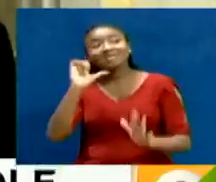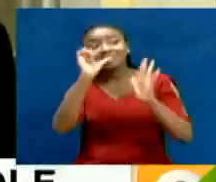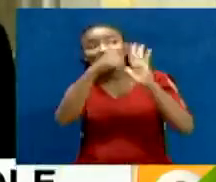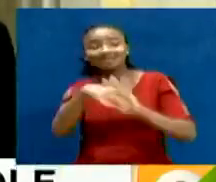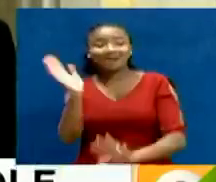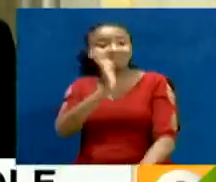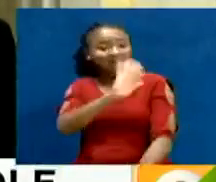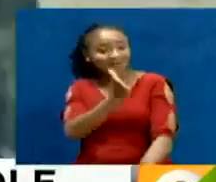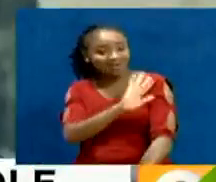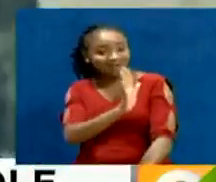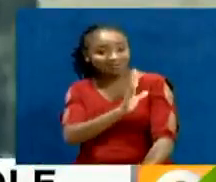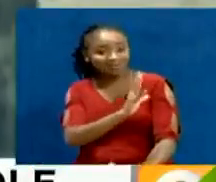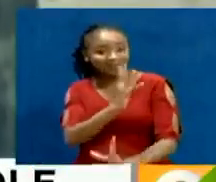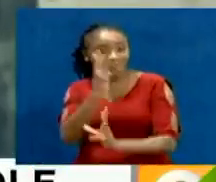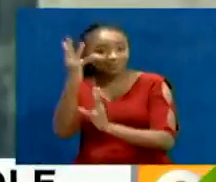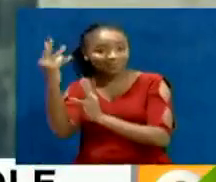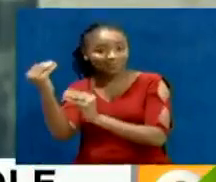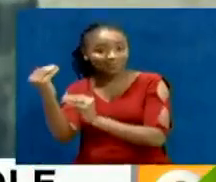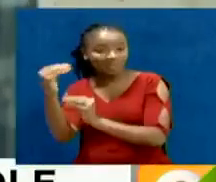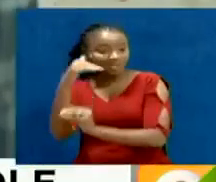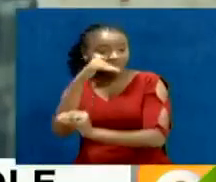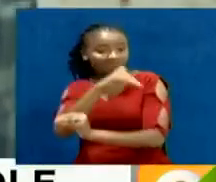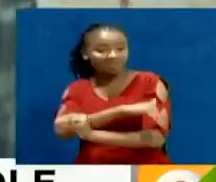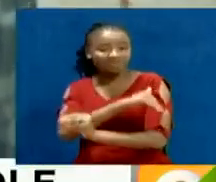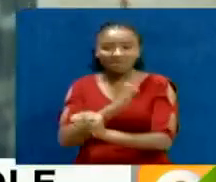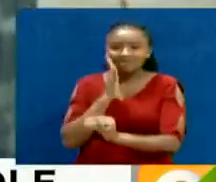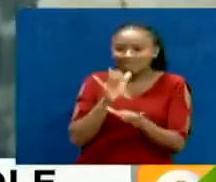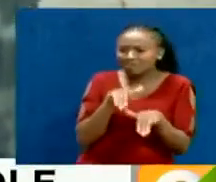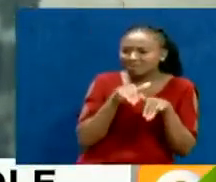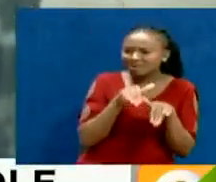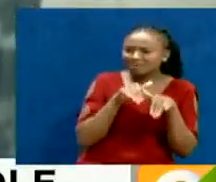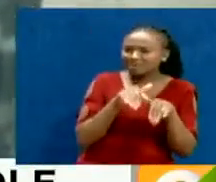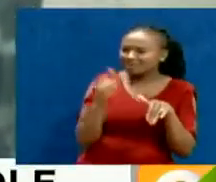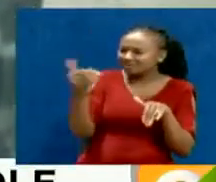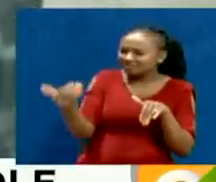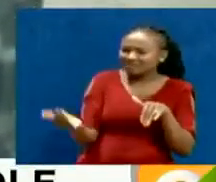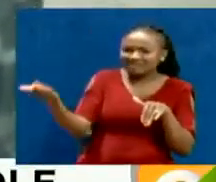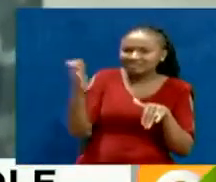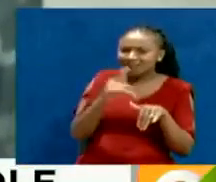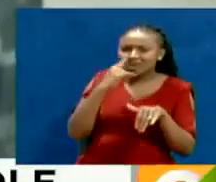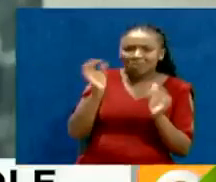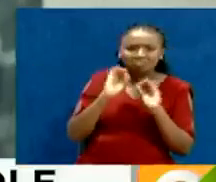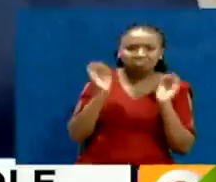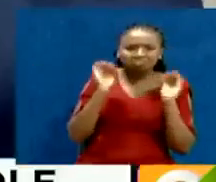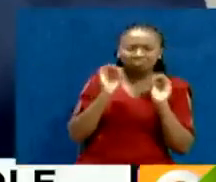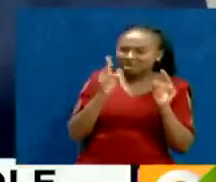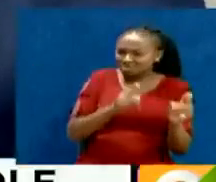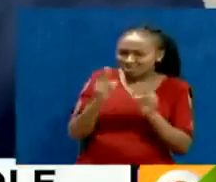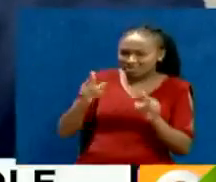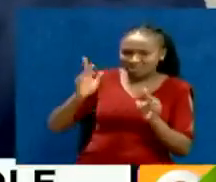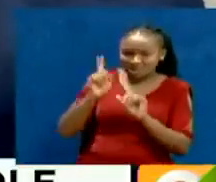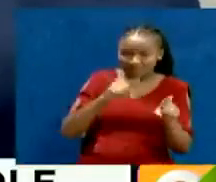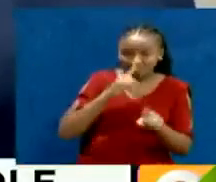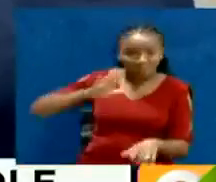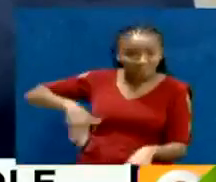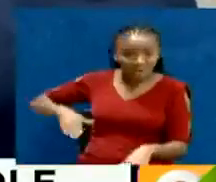jioni, akaniambia bye. Ila jioni ilipofika, Jennifer hakurejea nyumbani. Haikuwa kawaida yake